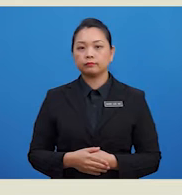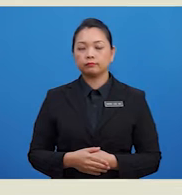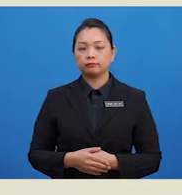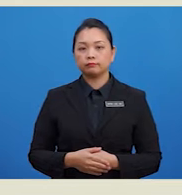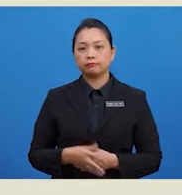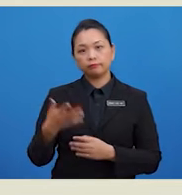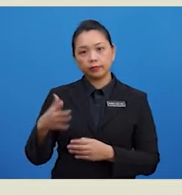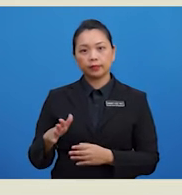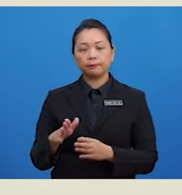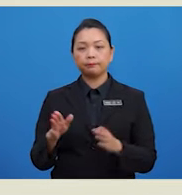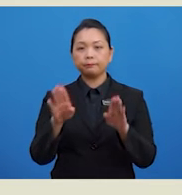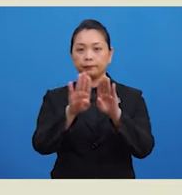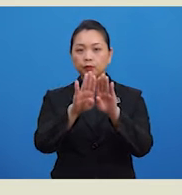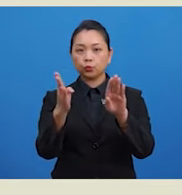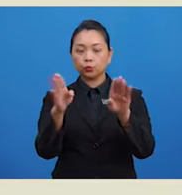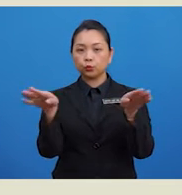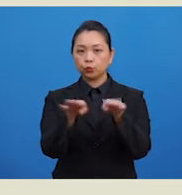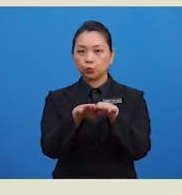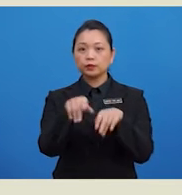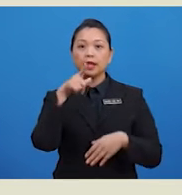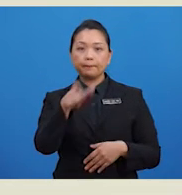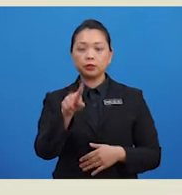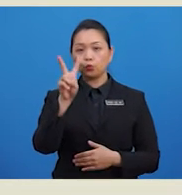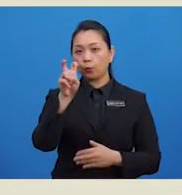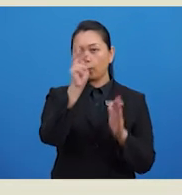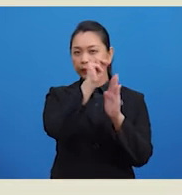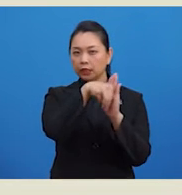kotak fumigasi tertutup selama 20 minit.